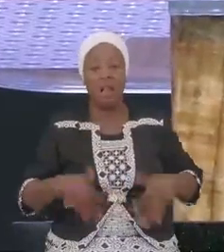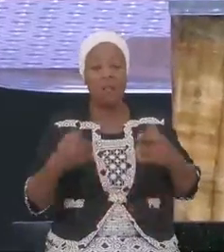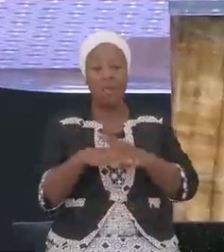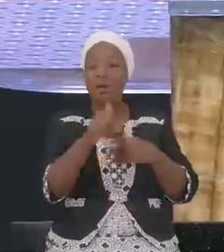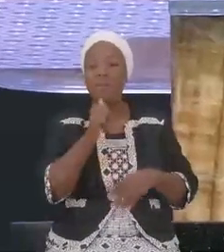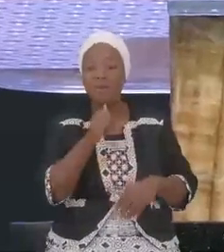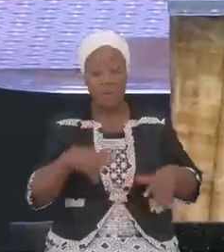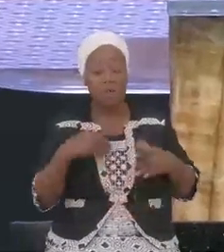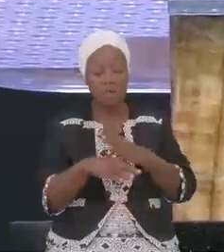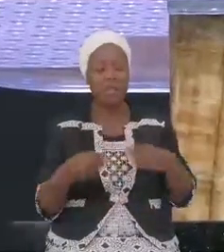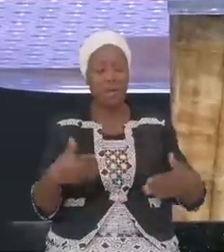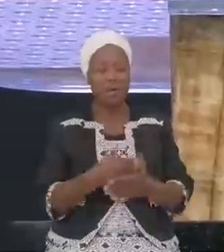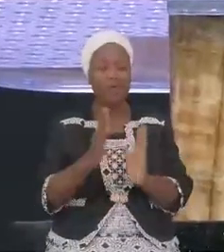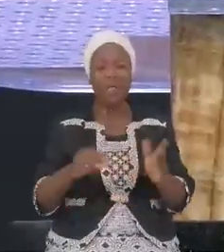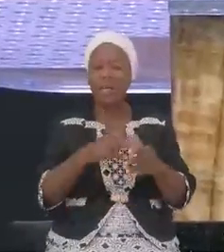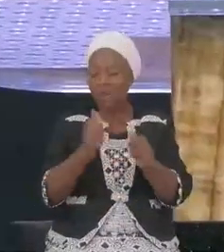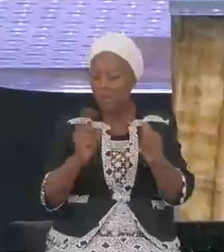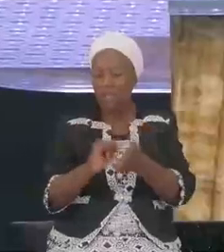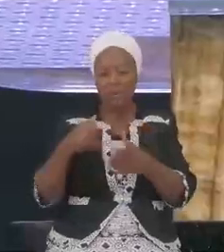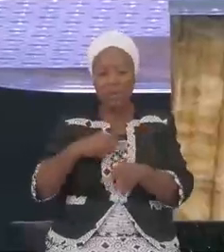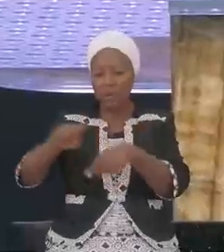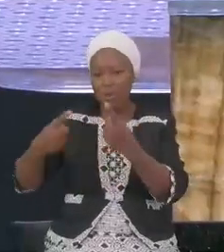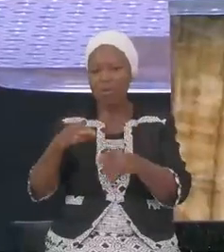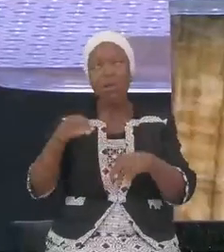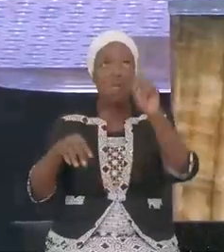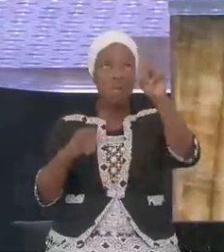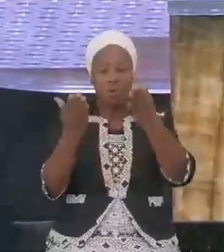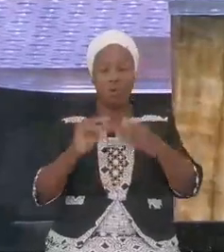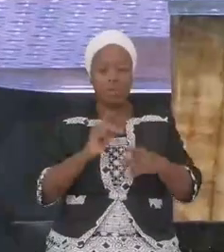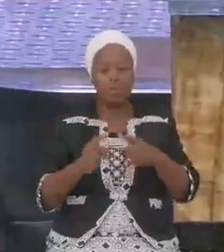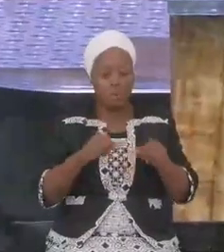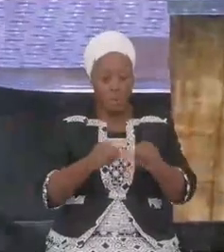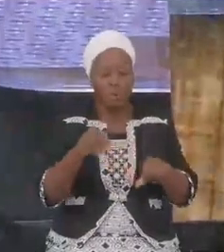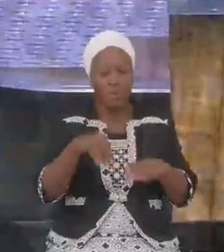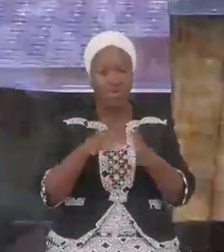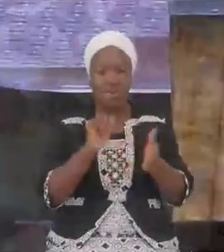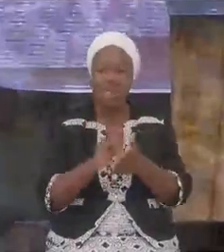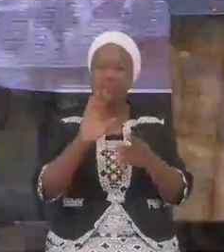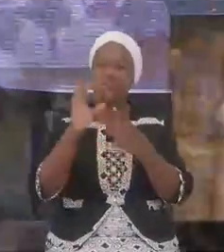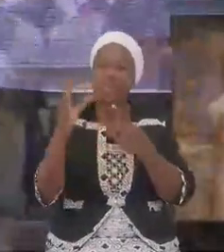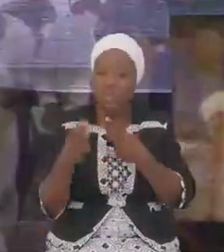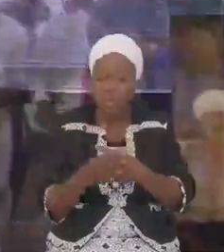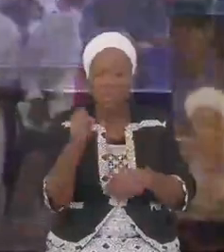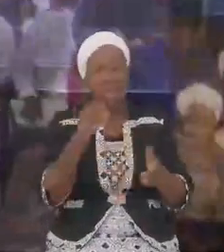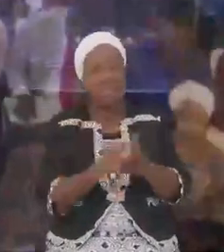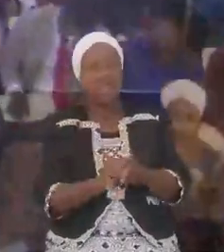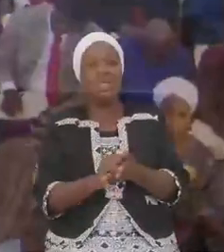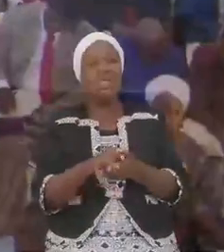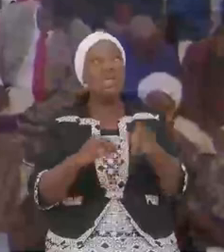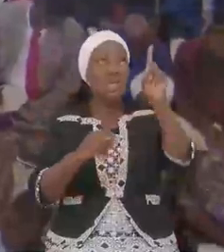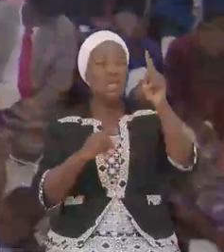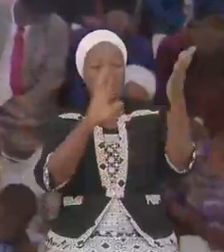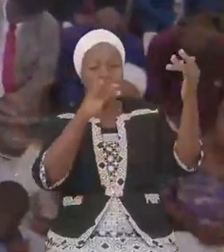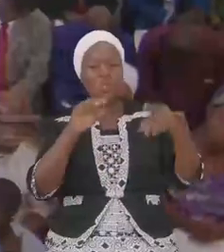partout où nous nous trouvons, Dieu veut qu'on persévère dans les conditions qui sont stipulés